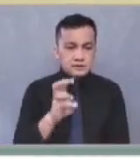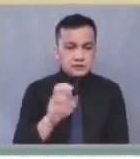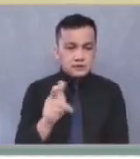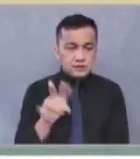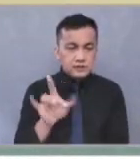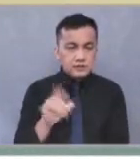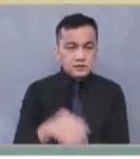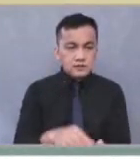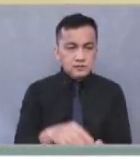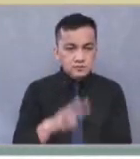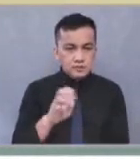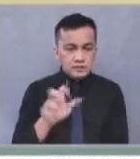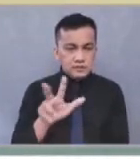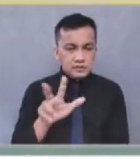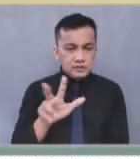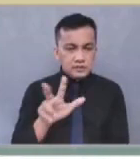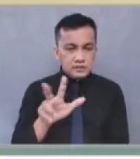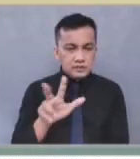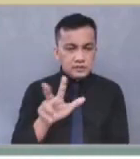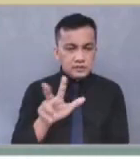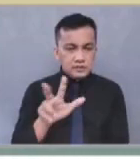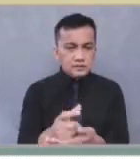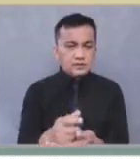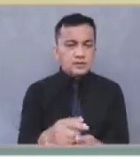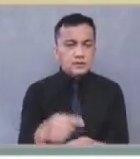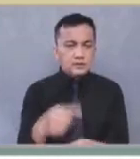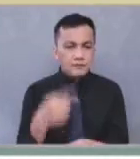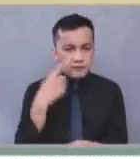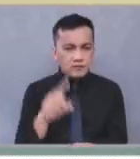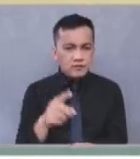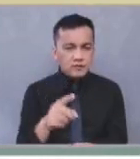7,628,432 naman ang mga naturukan ng bakuna sa 3